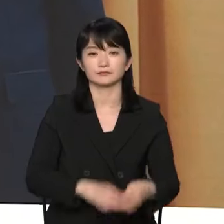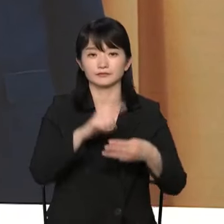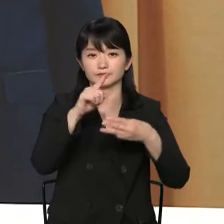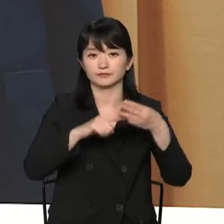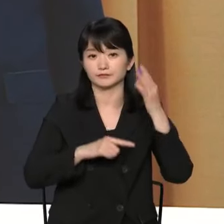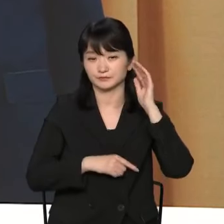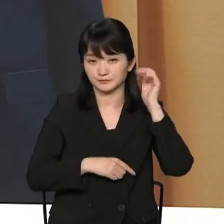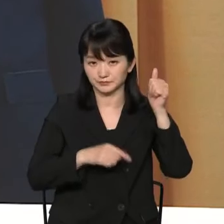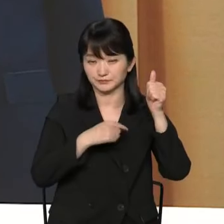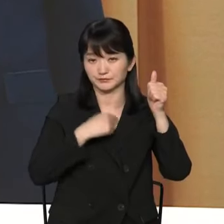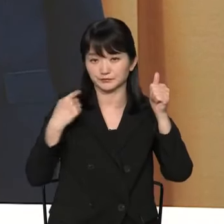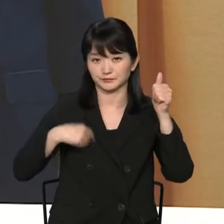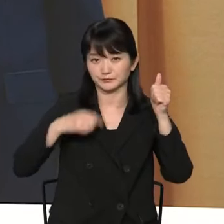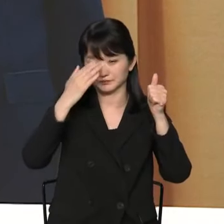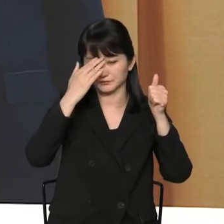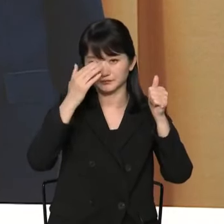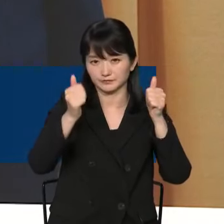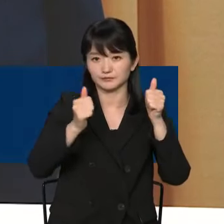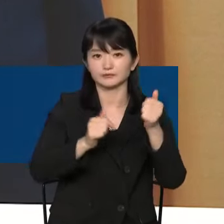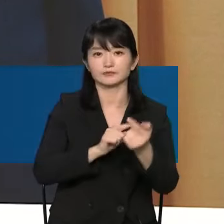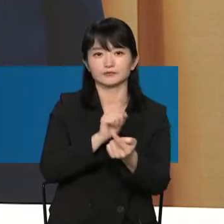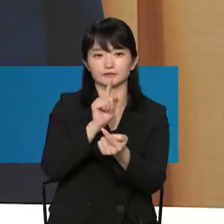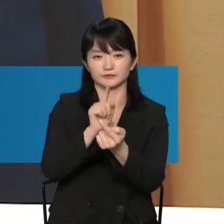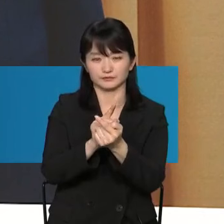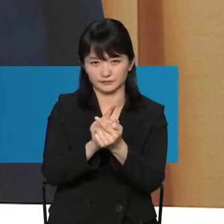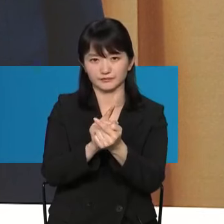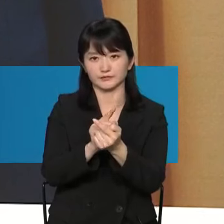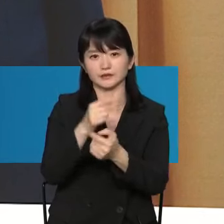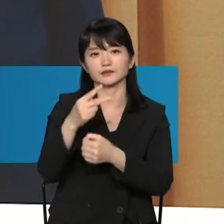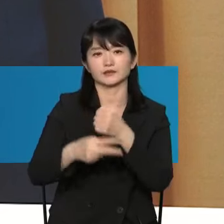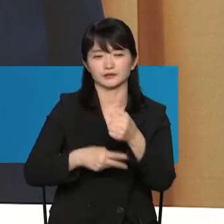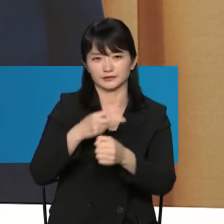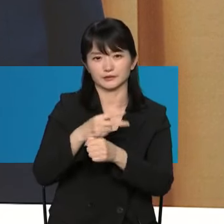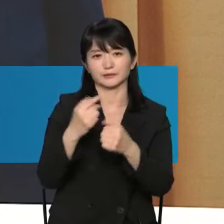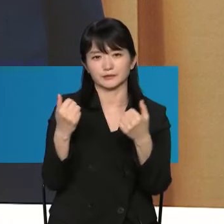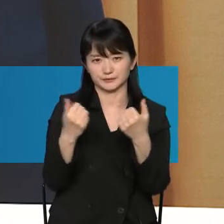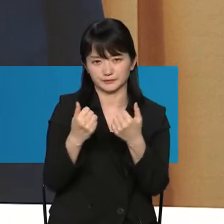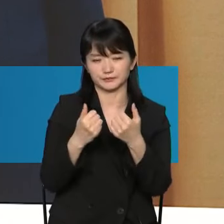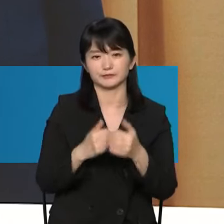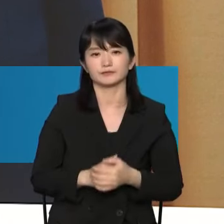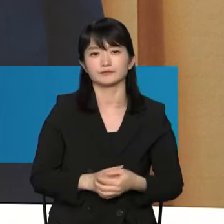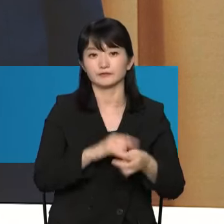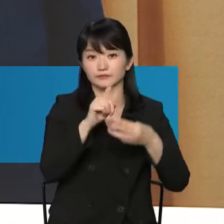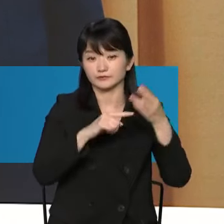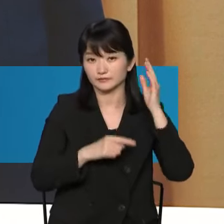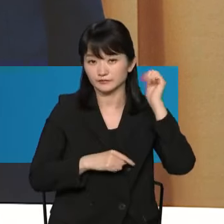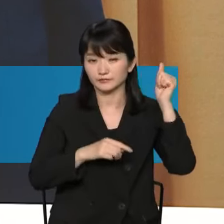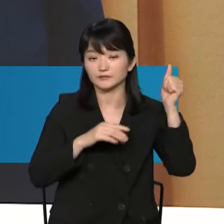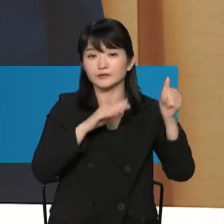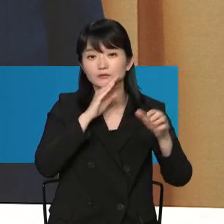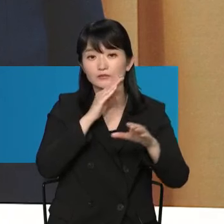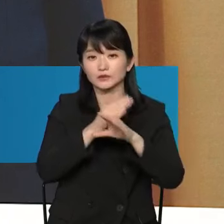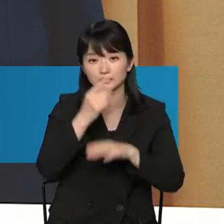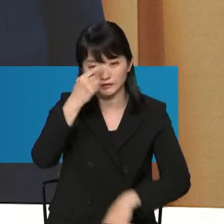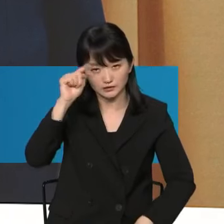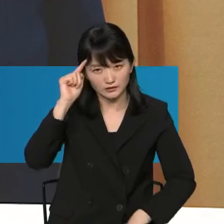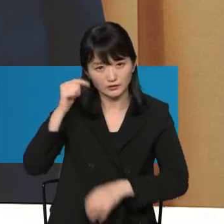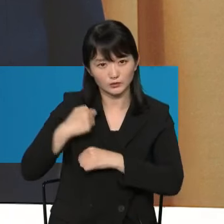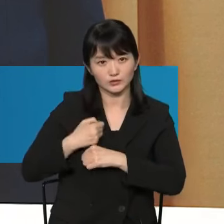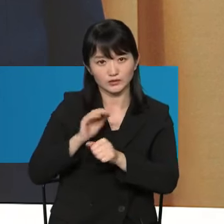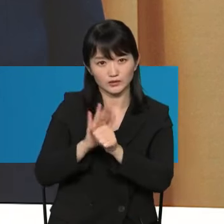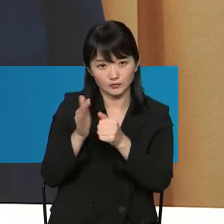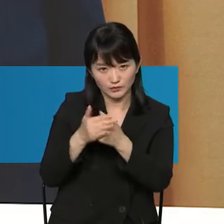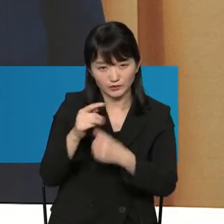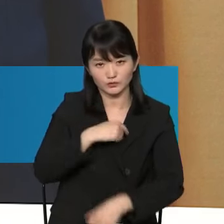윤석열 대통령이 시진핑 중국 국가주석과 2년 만에 정상회담을 가졌습니다. 윤 대통령은 북한과 러시아 간 군사협력을